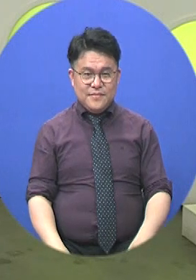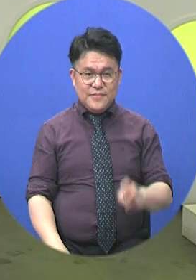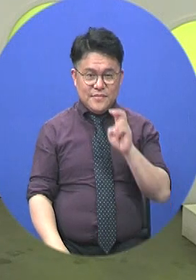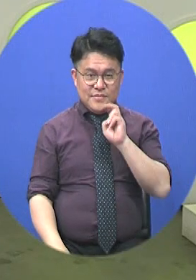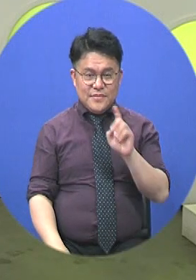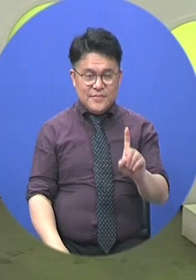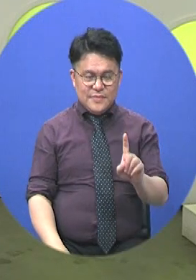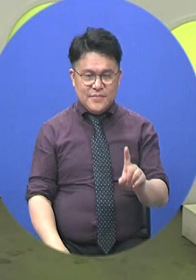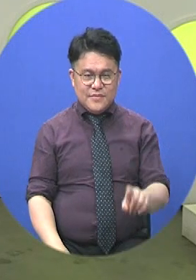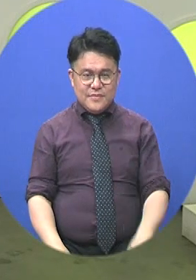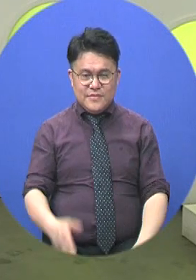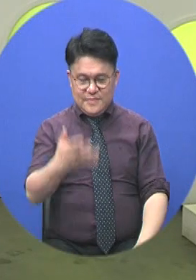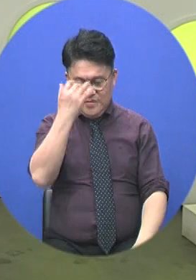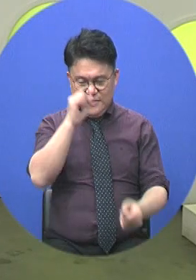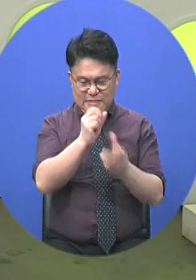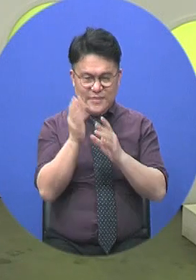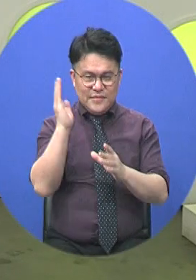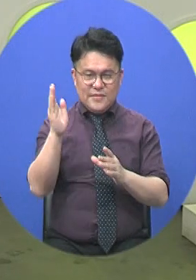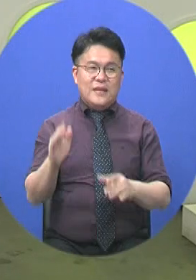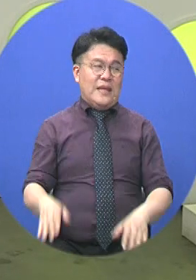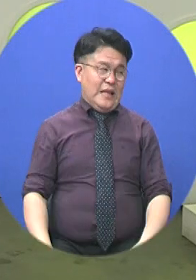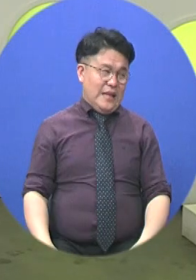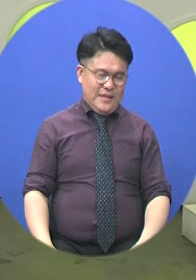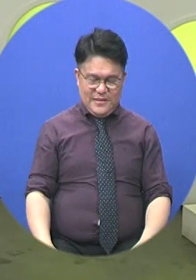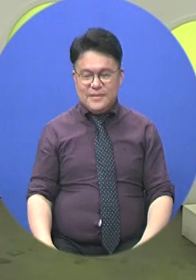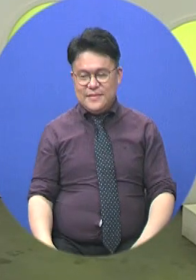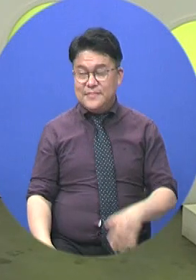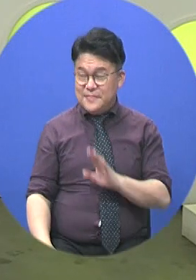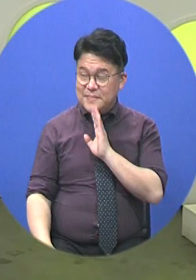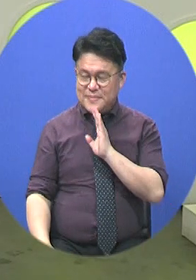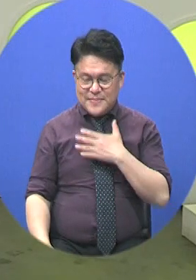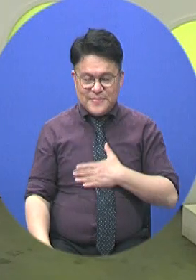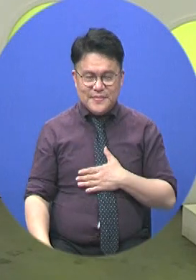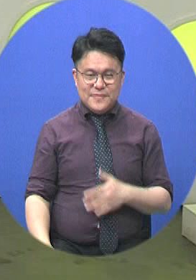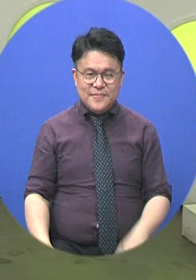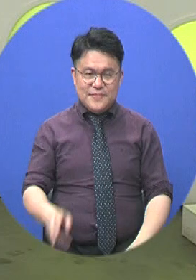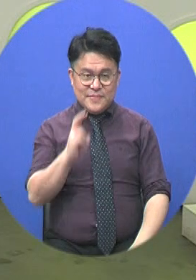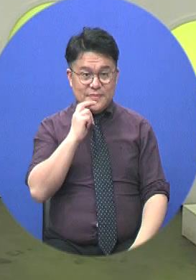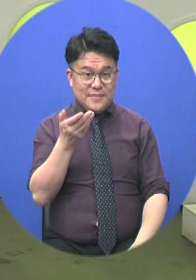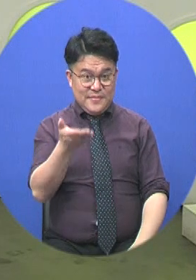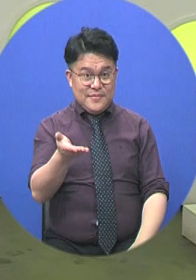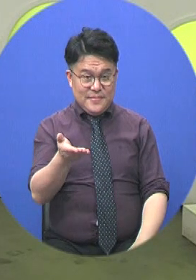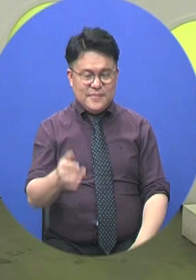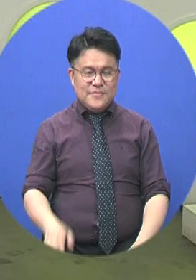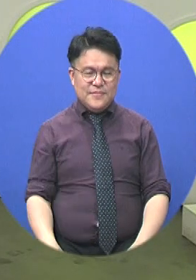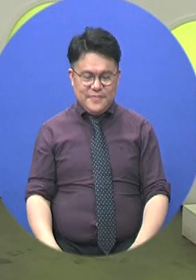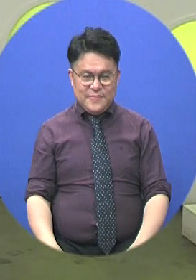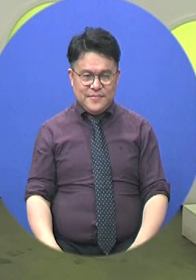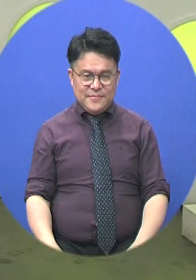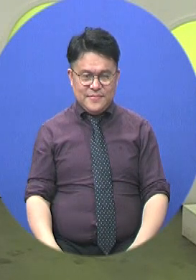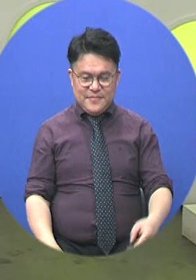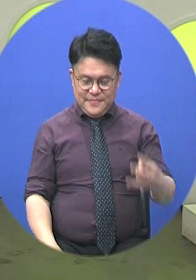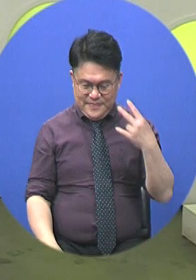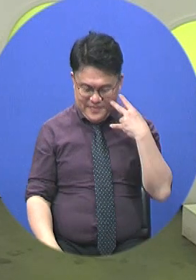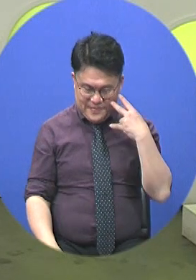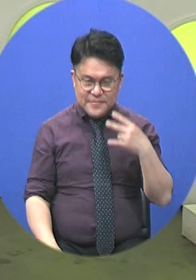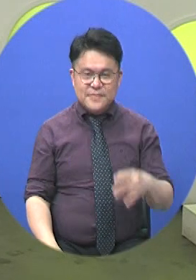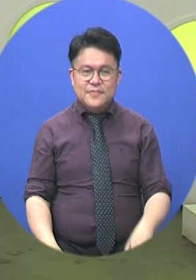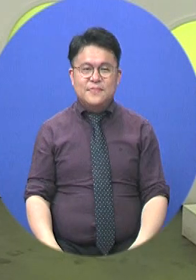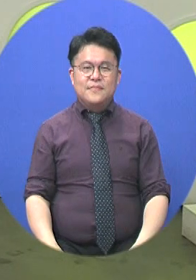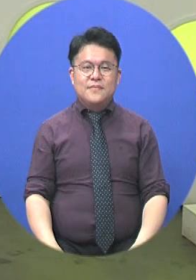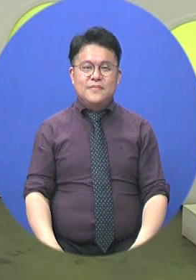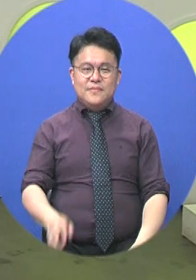노래 준비하셨나요? 할미꽃 사연, 예, 아, 신청을 할미 믿고 사요. 해주셨죠? 예. 자, 그럼 노래 음악 준비할게요. 네.